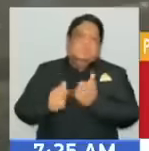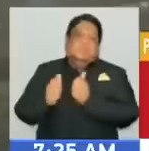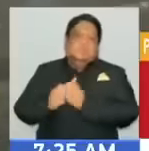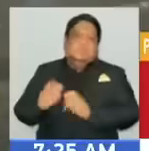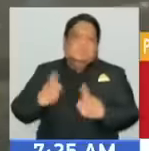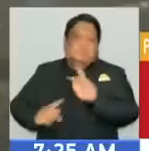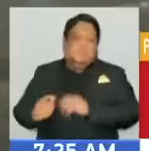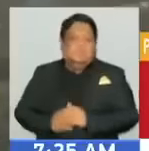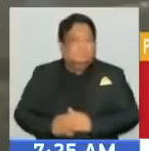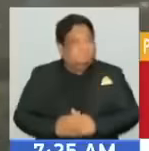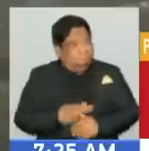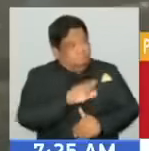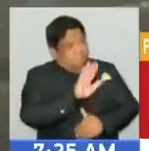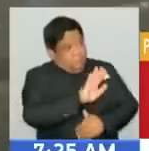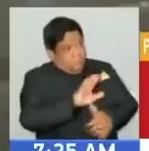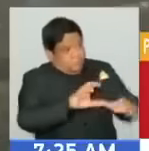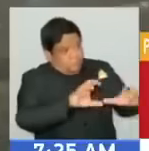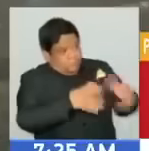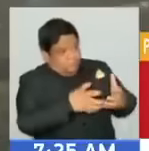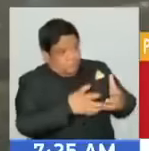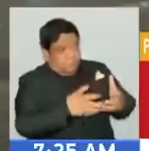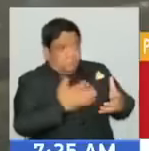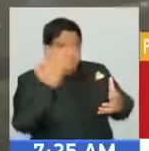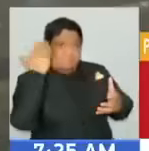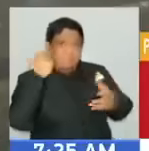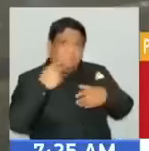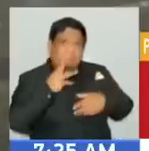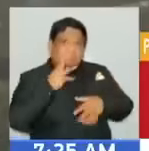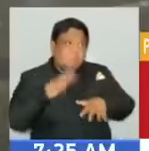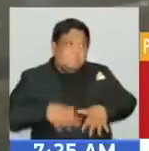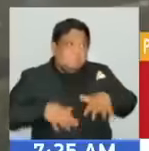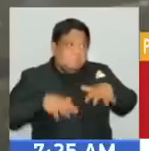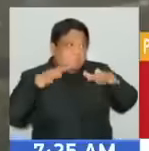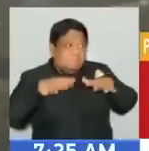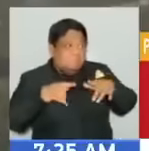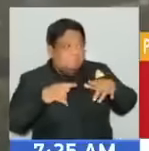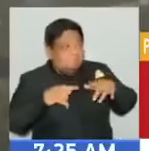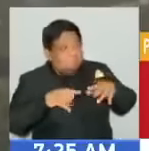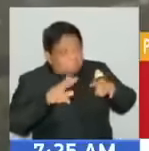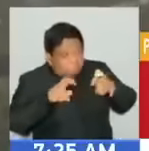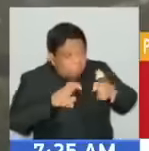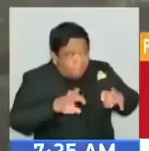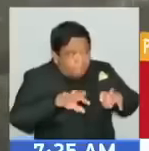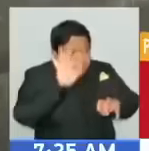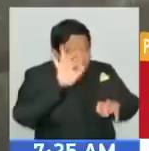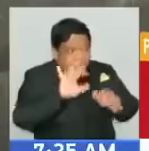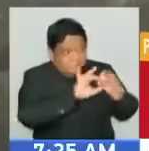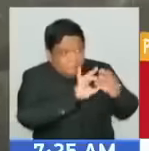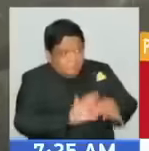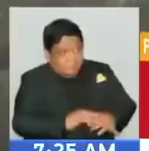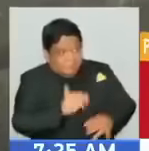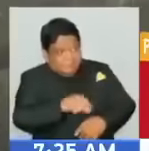pagbaha, itong nagdaang mga bagyo at habagat, eh may kinalaman itong reclamation sa Manila Bay, Senadora?